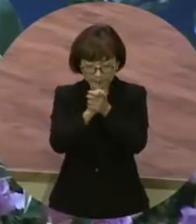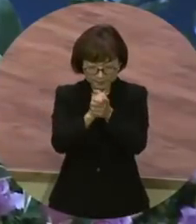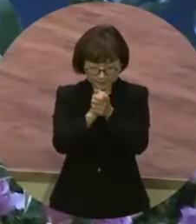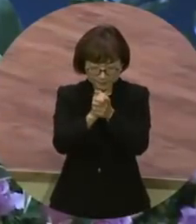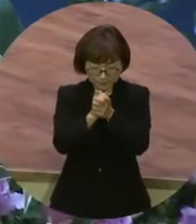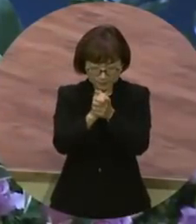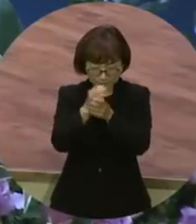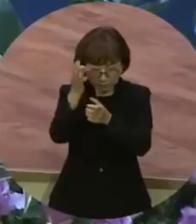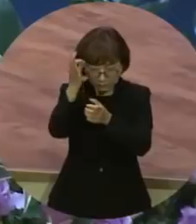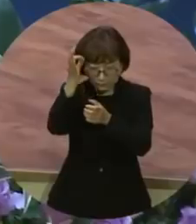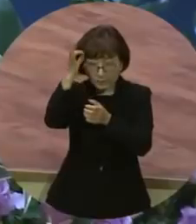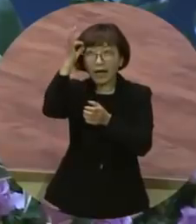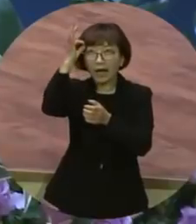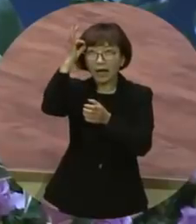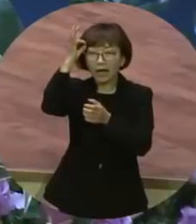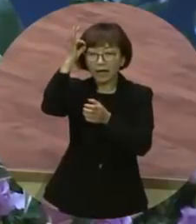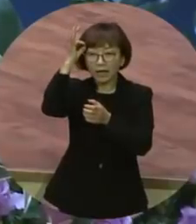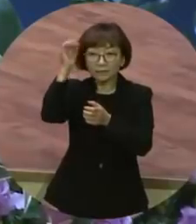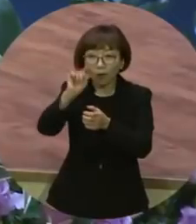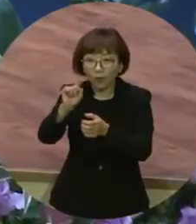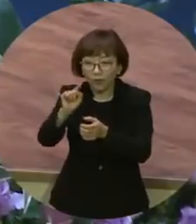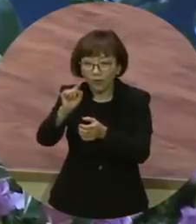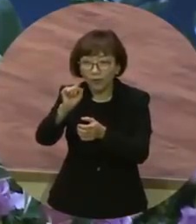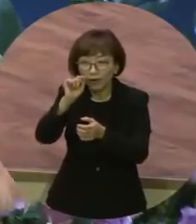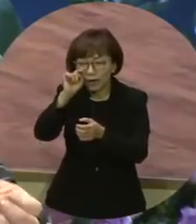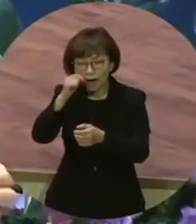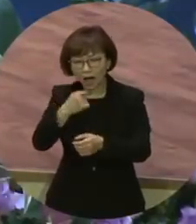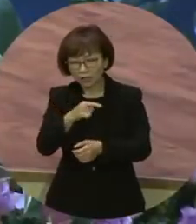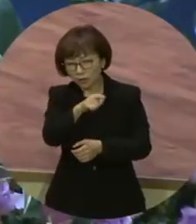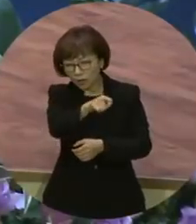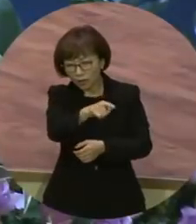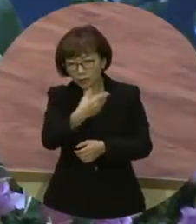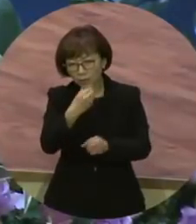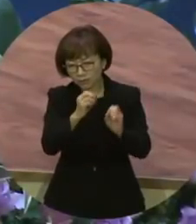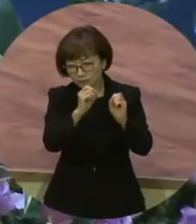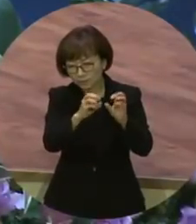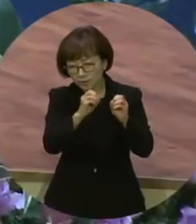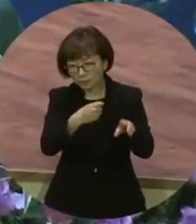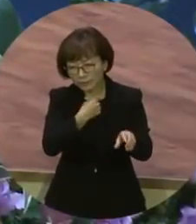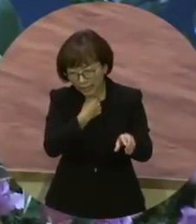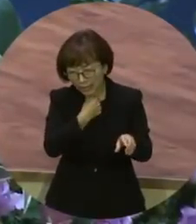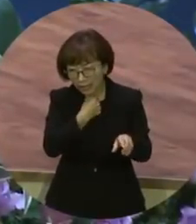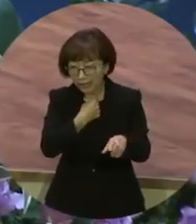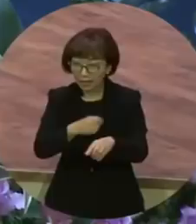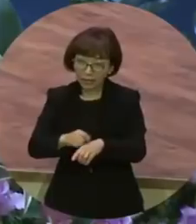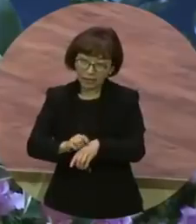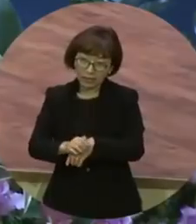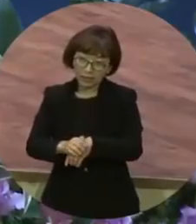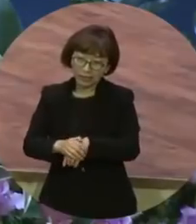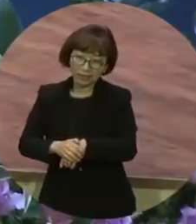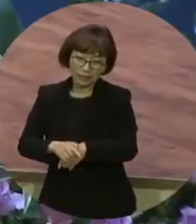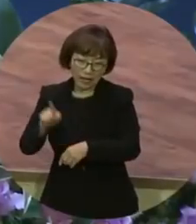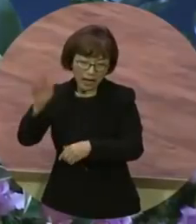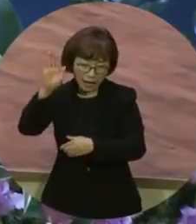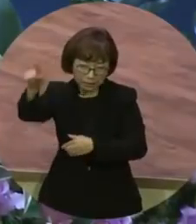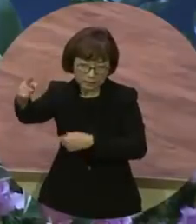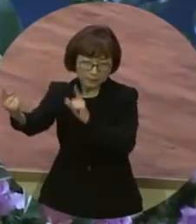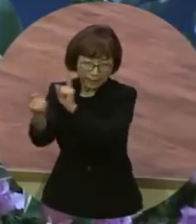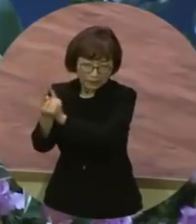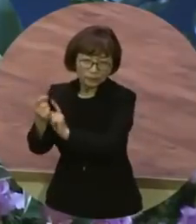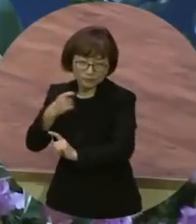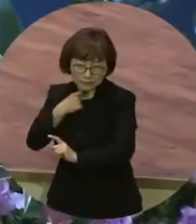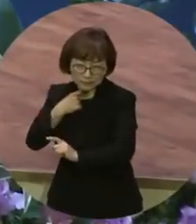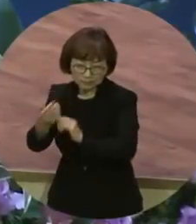성령이 뭘 생각 번뜩이는 아이디어가 아니라 내가 복음 전해야 될 사람 내가 만남을 두고 기도하게 됩니다.